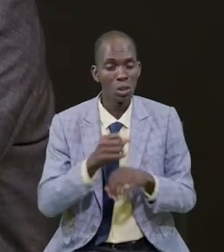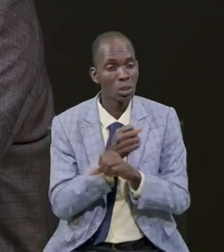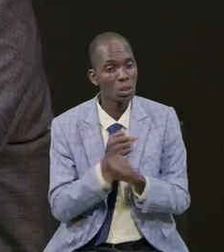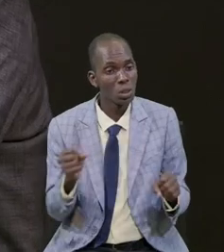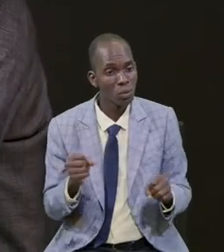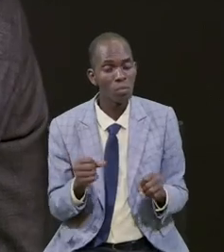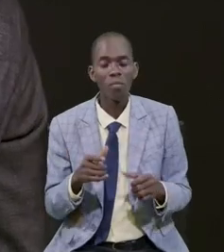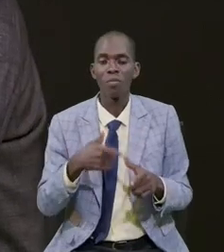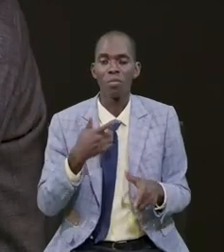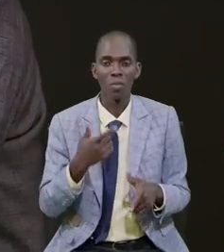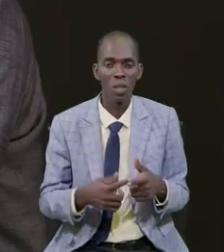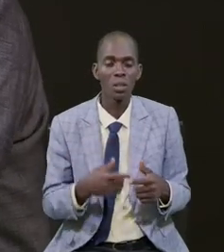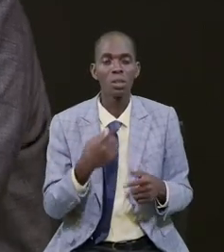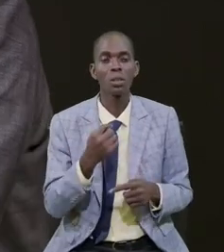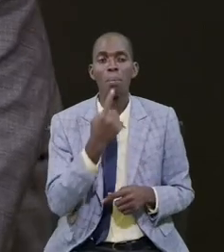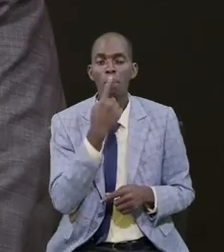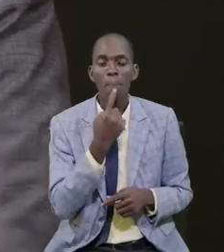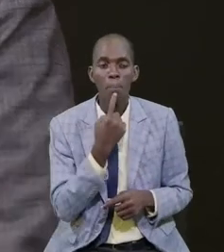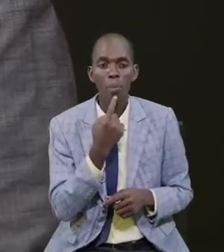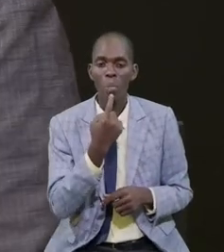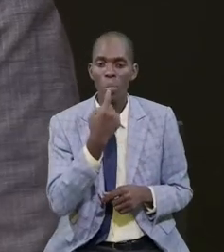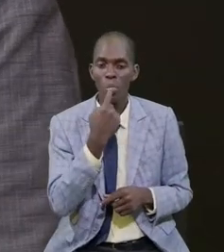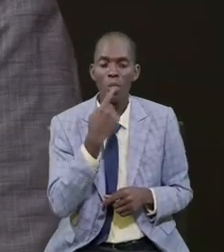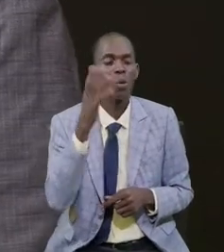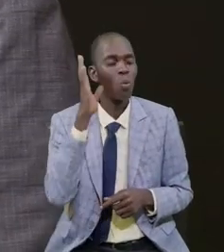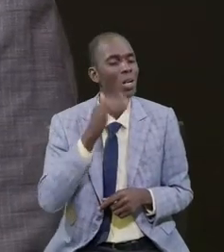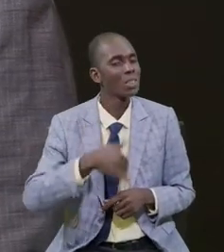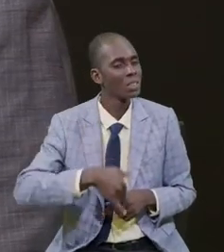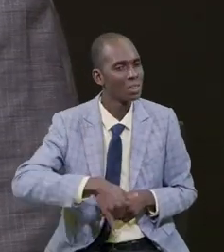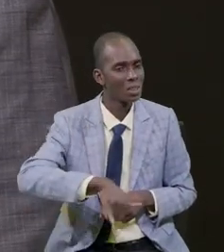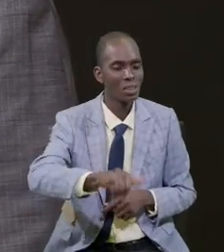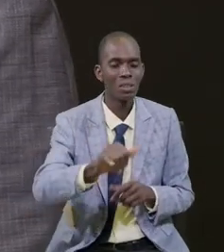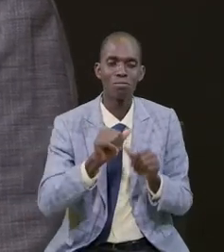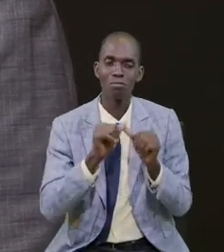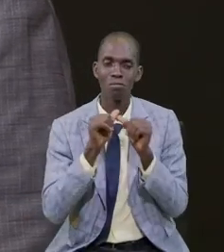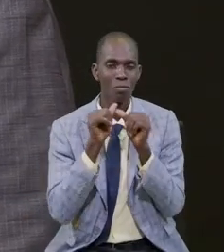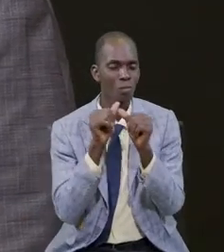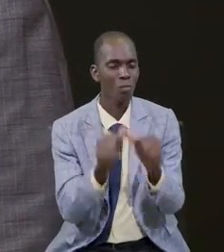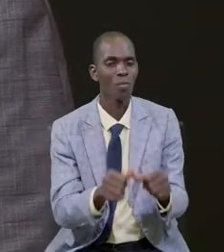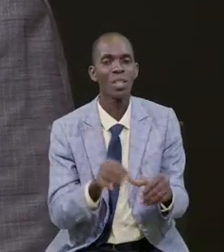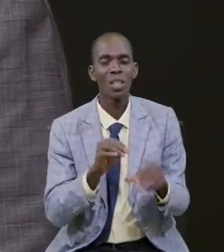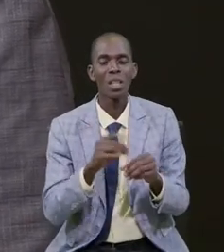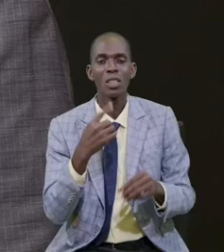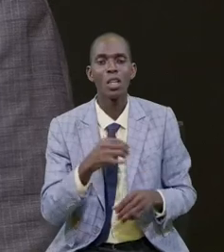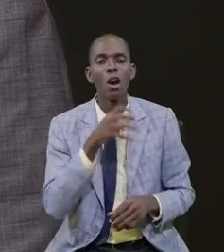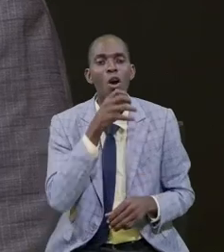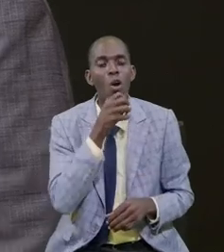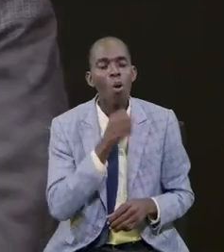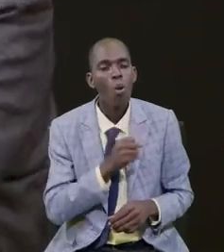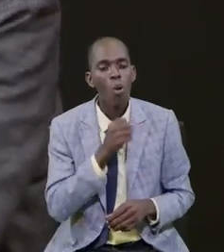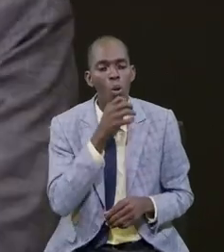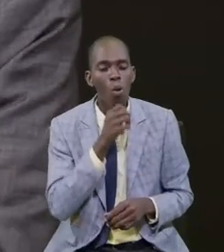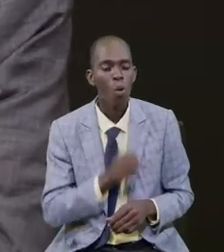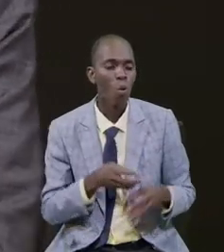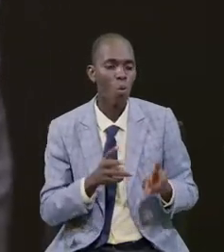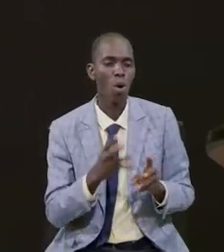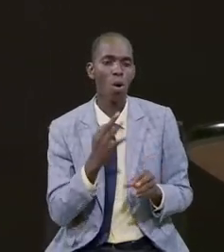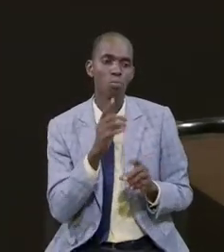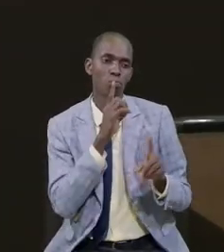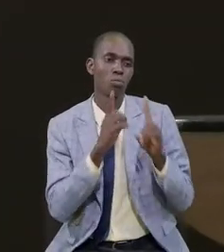non transformé, la bouche, les lèvres, la langue, tous vont continuer. Vont